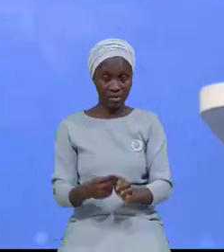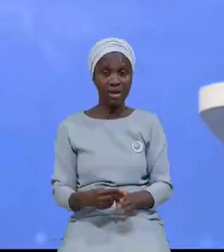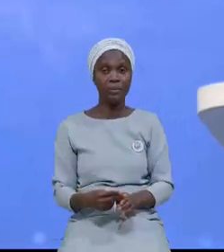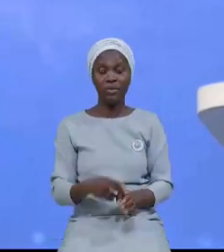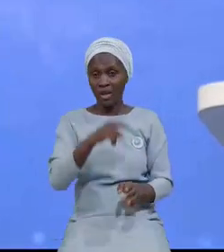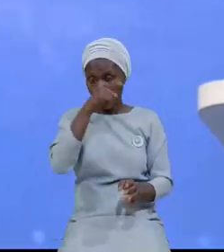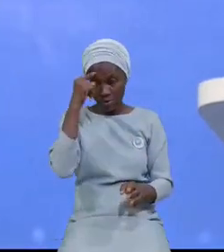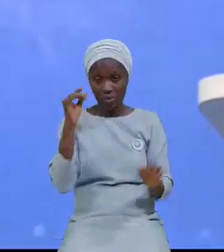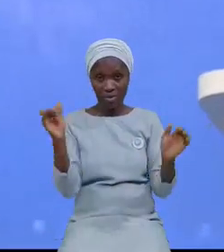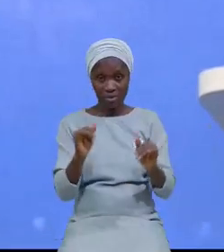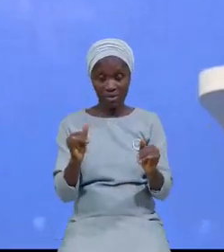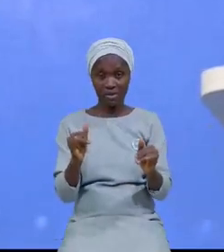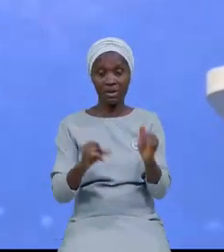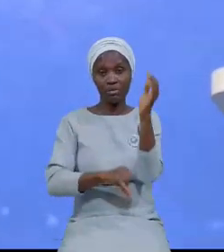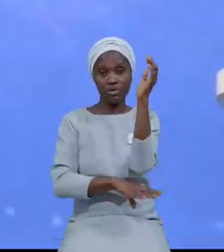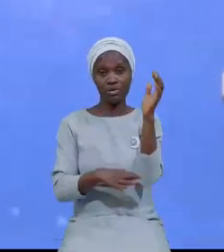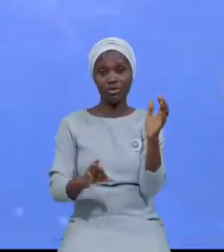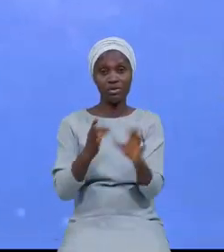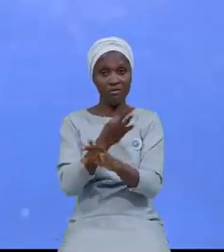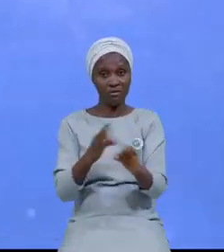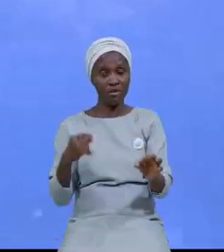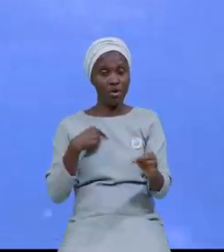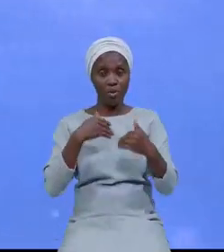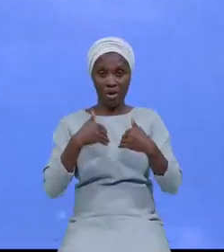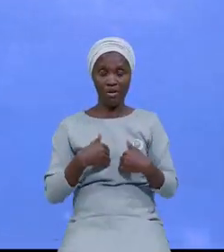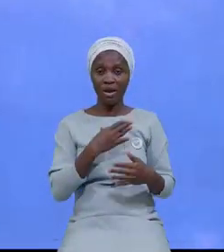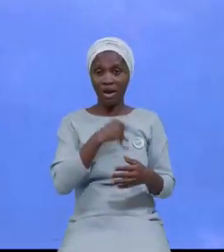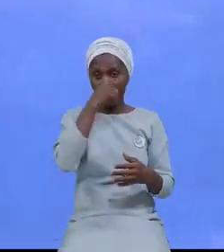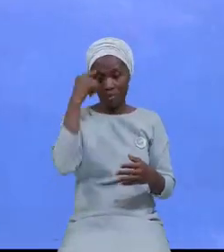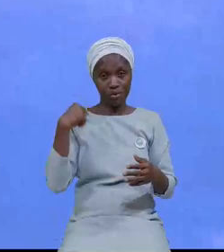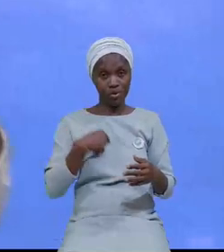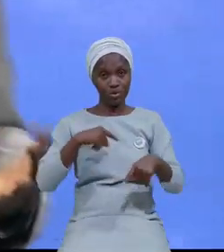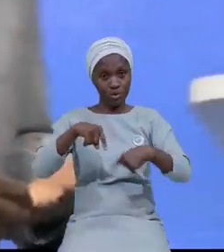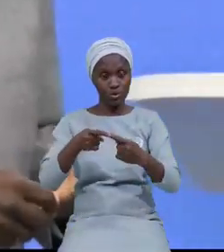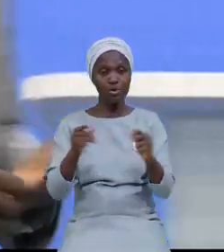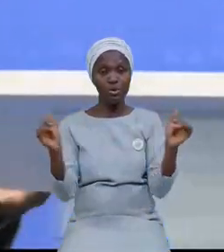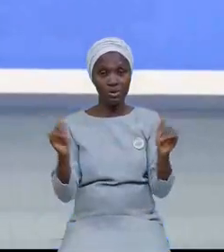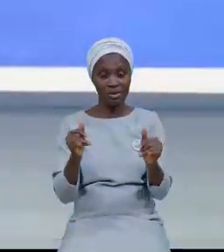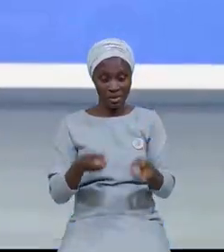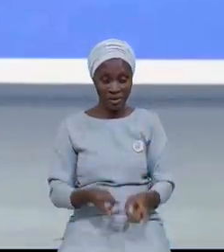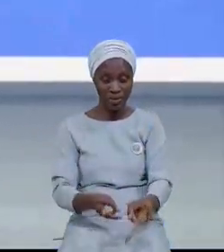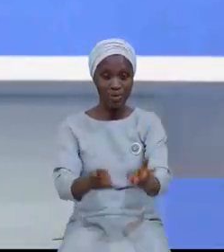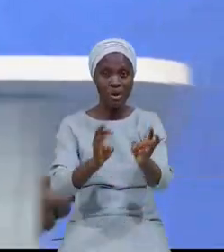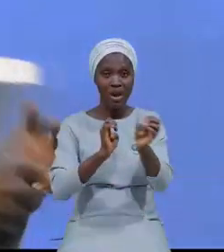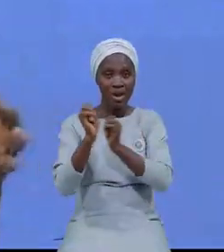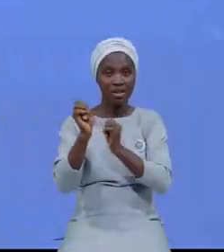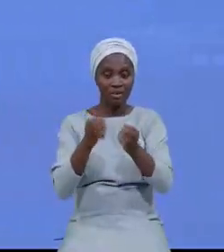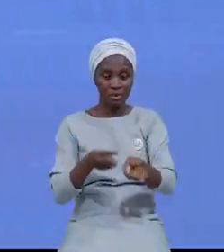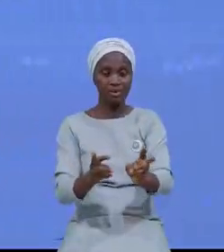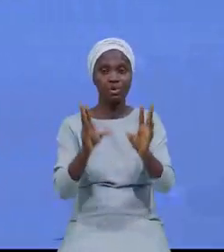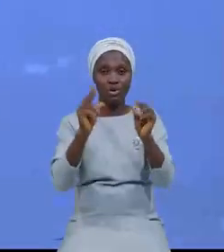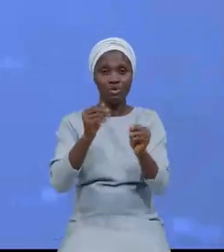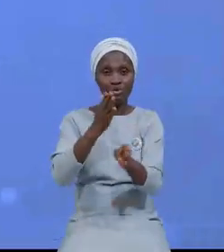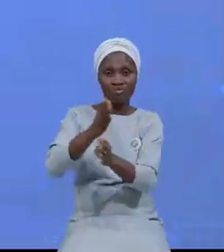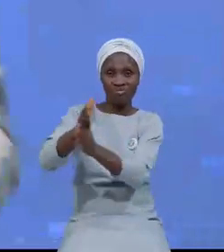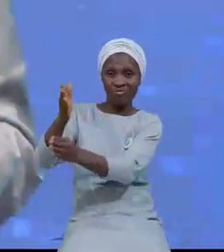est ce que nous avons et parce que nous sur la même autoroute il y a pas